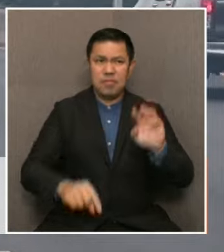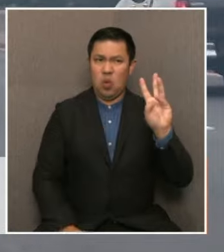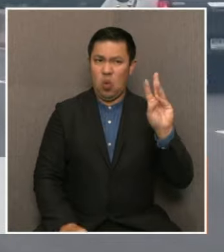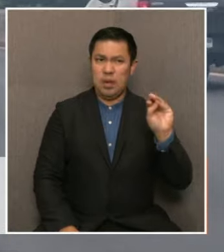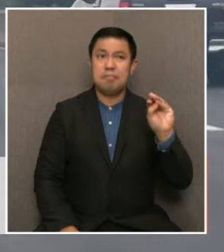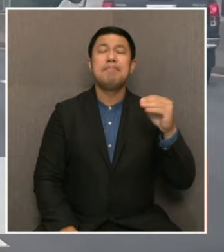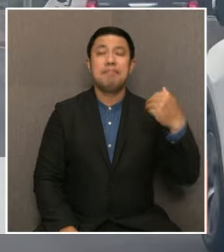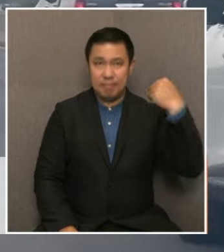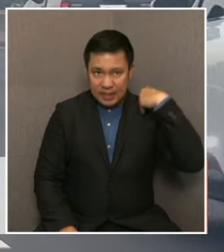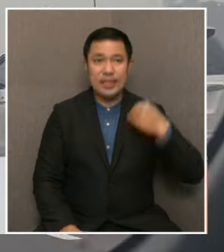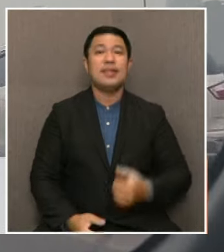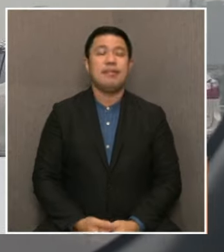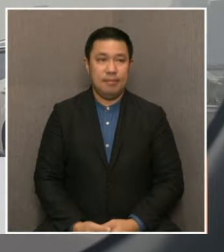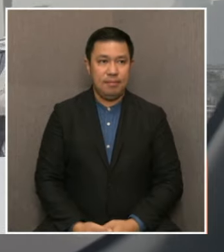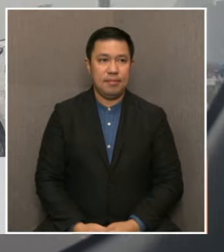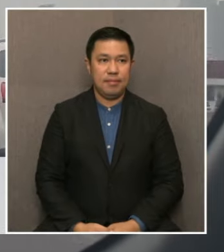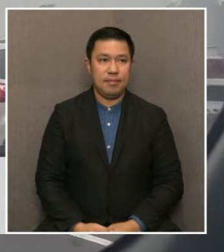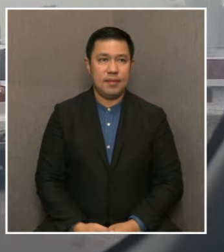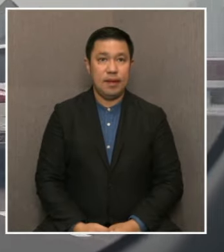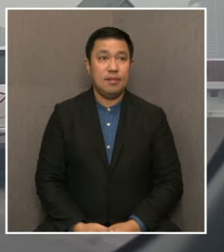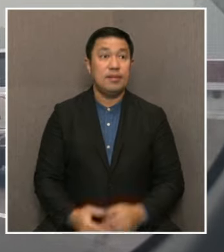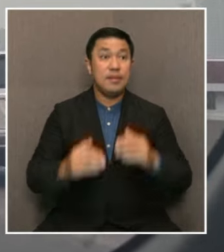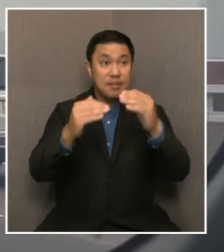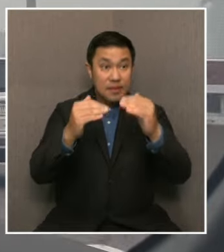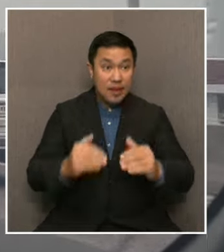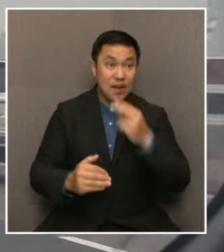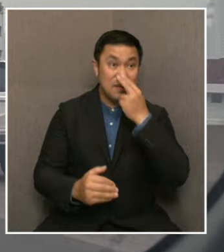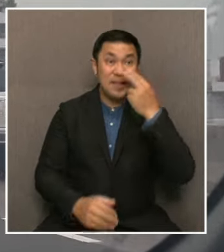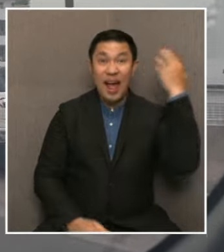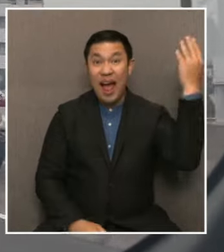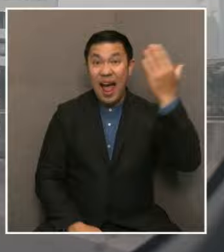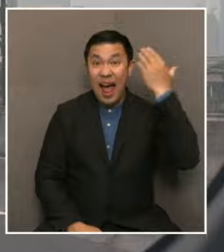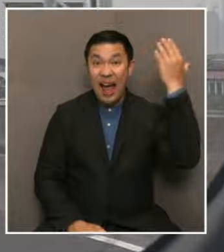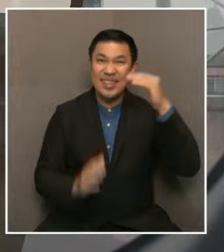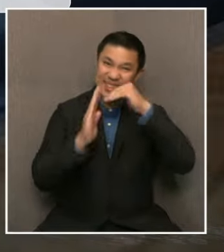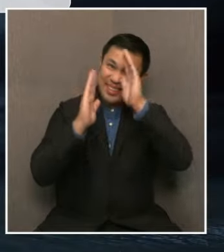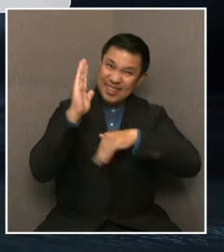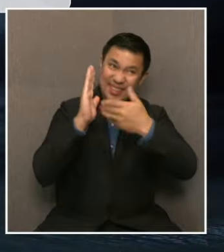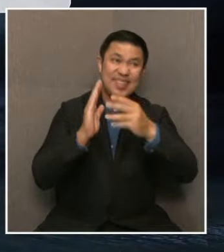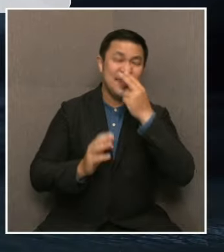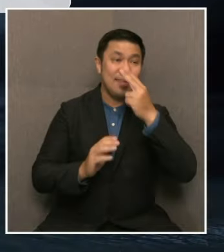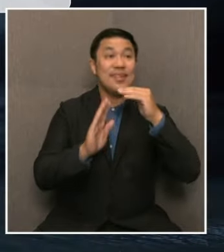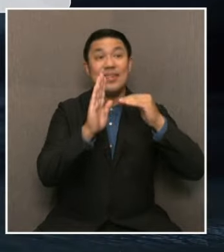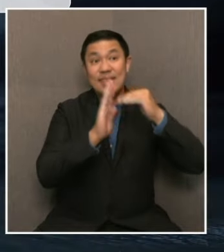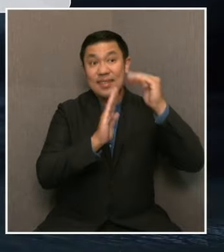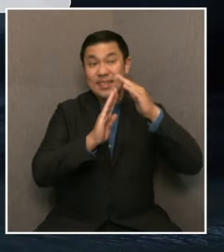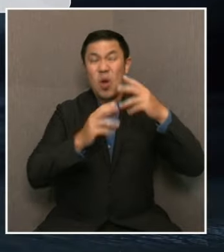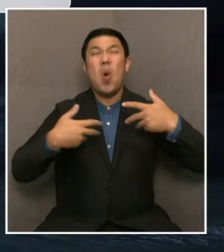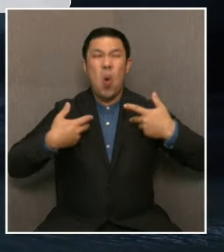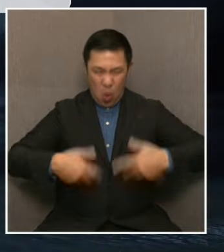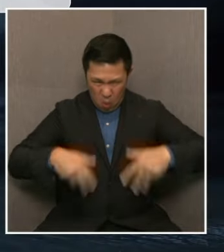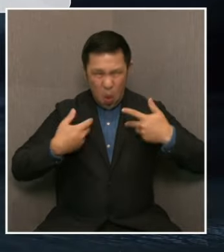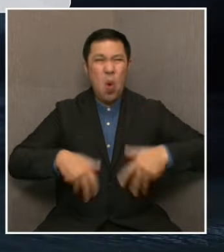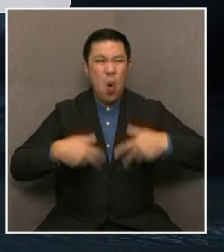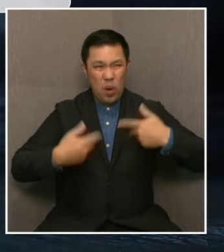พื้นที่ครับพาคุณผู้ชมมาตรวจสอบสภาพอากาศเป็นรายภาคกันหน่อยนะครับภาคเหนืออากาศร้อนถึง